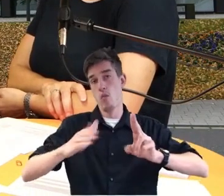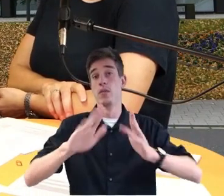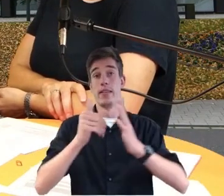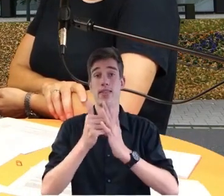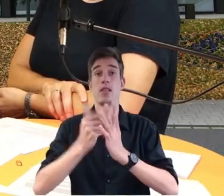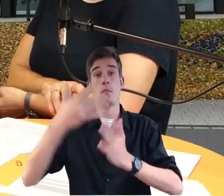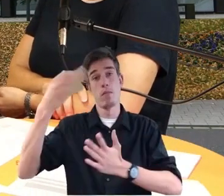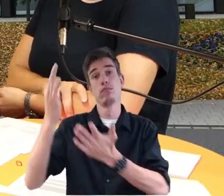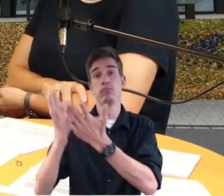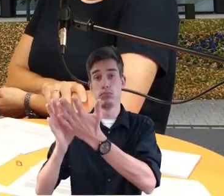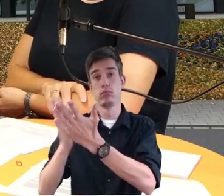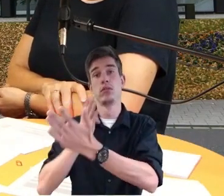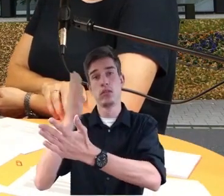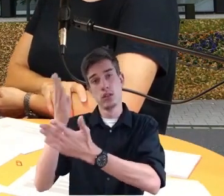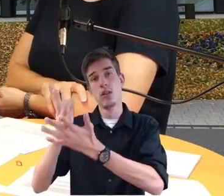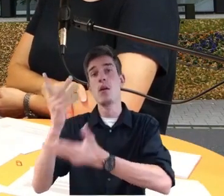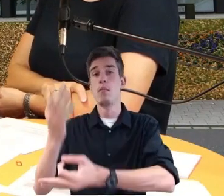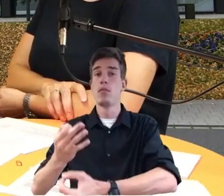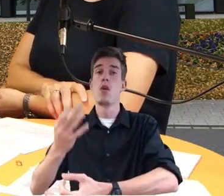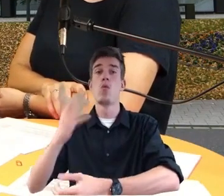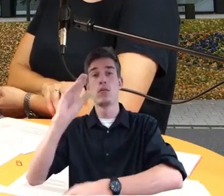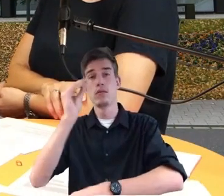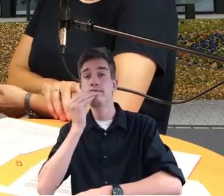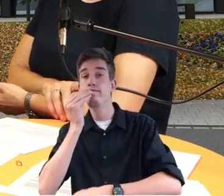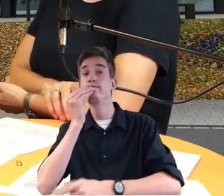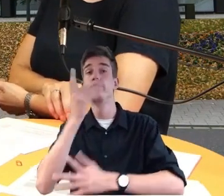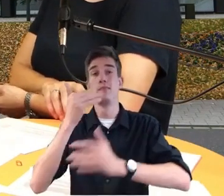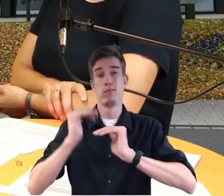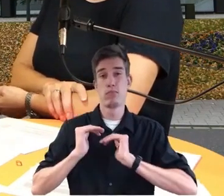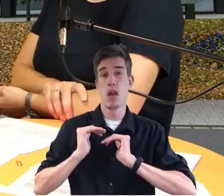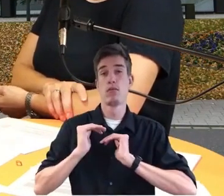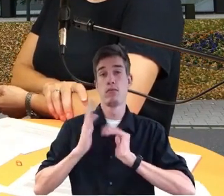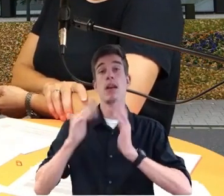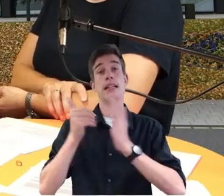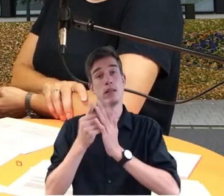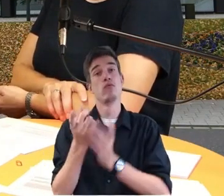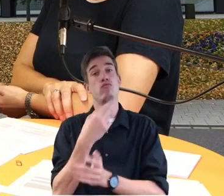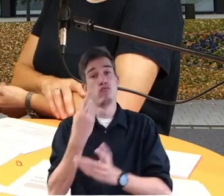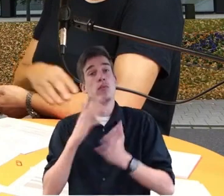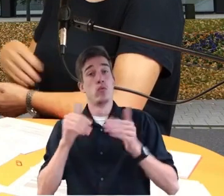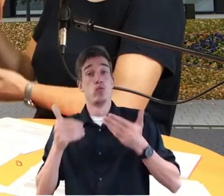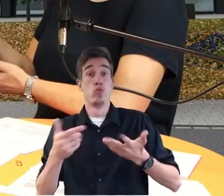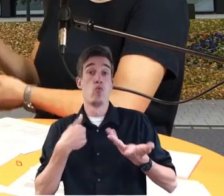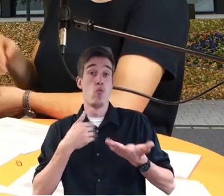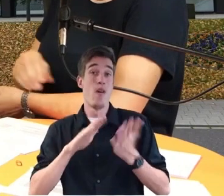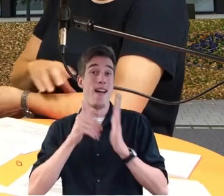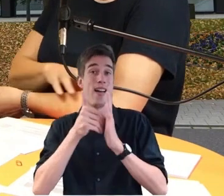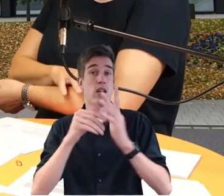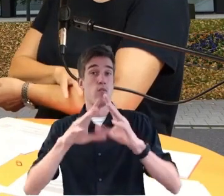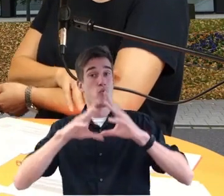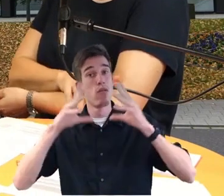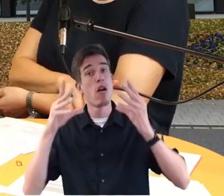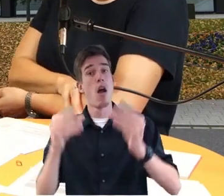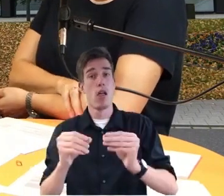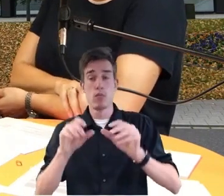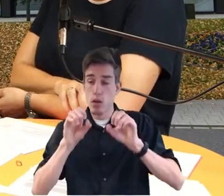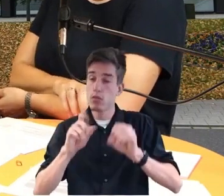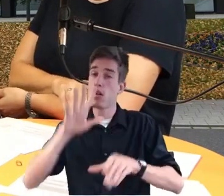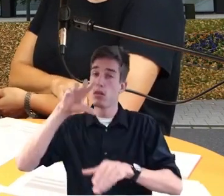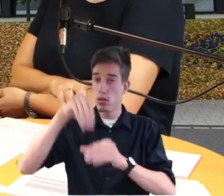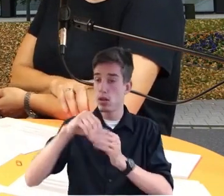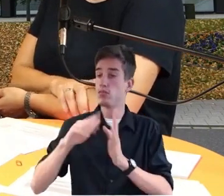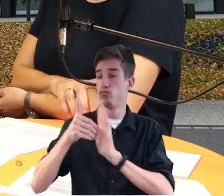auch vor ort unterkunft und verpflegung und auch das bietet unsere akademie eben dann also als gesamtpaket an